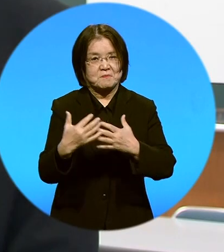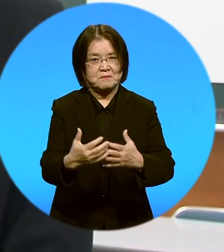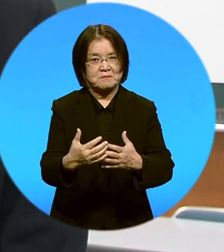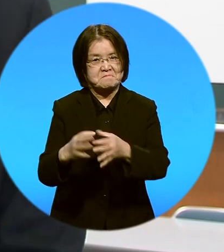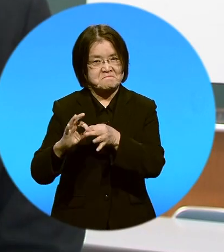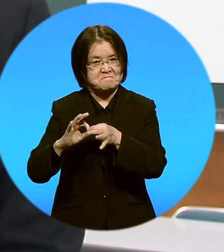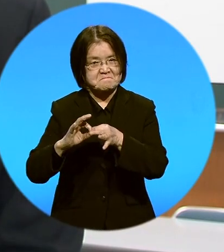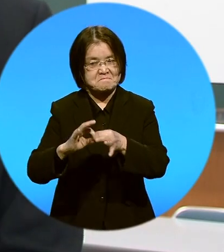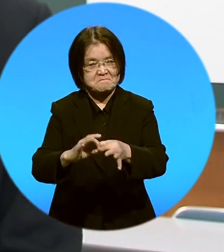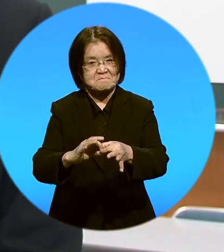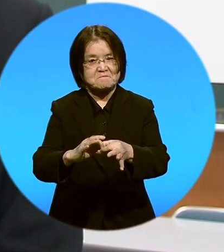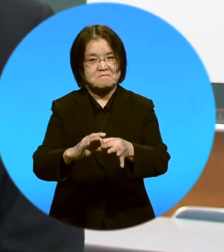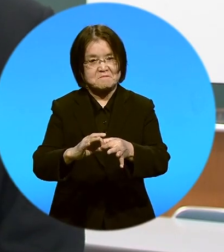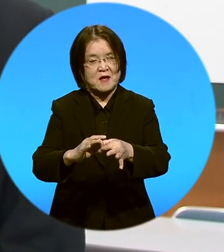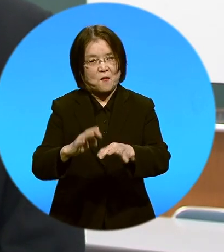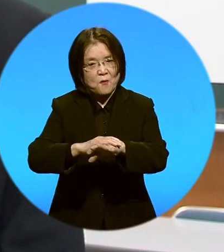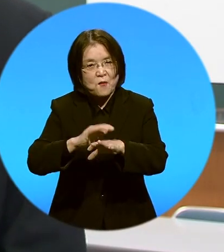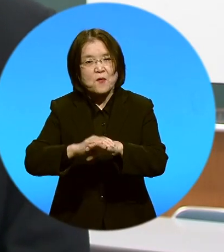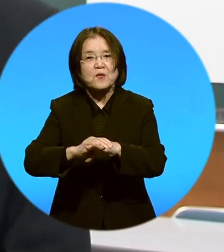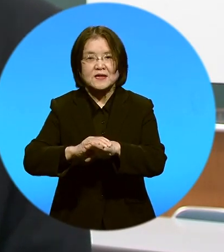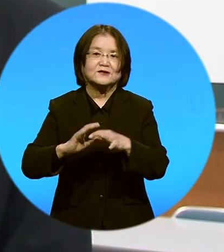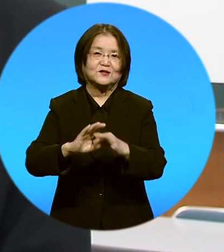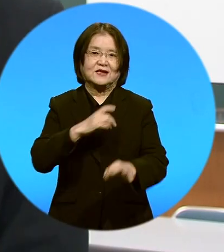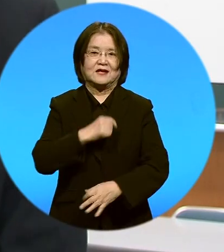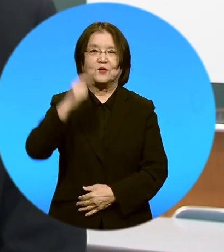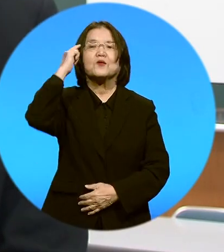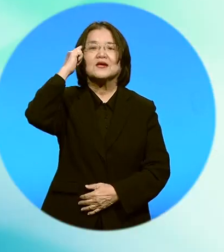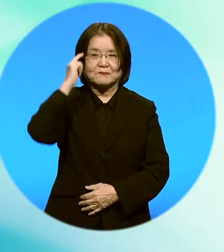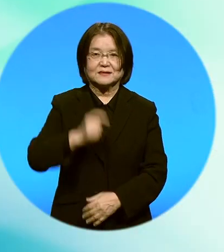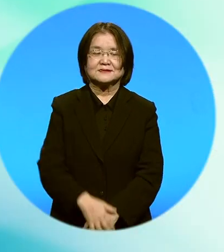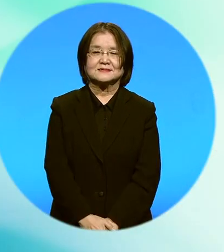可能な形で続けていければなと思っております。